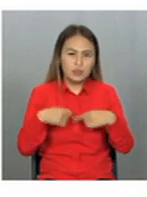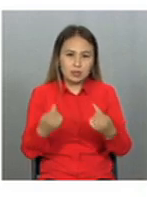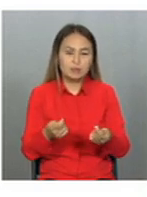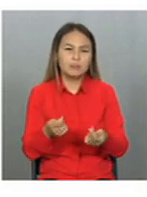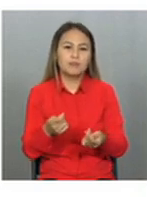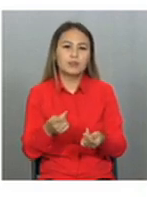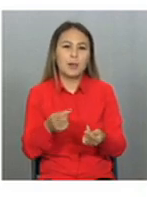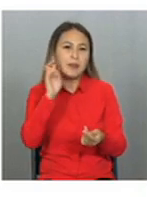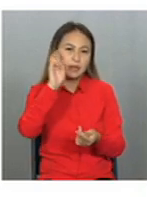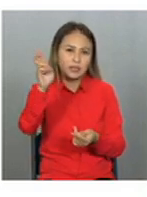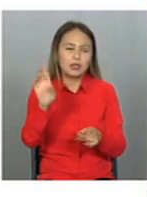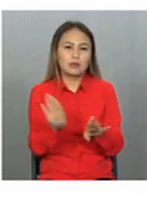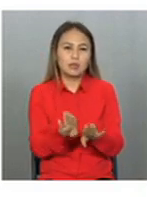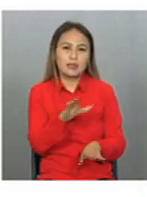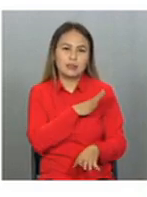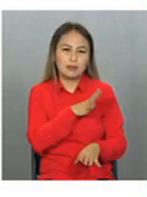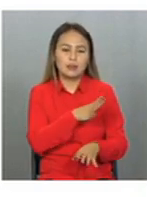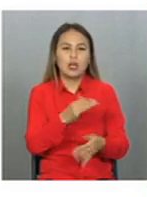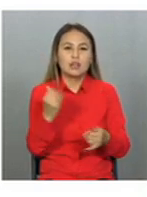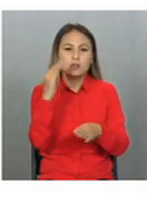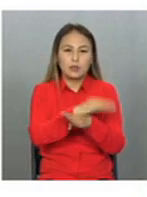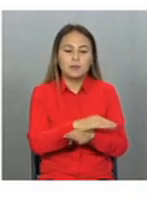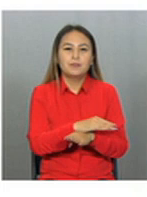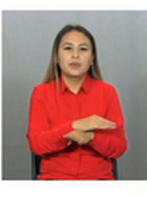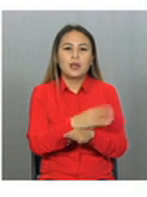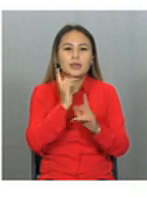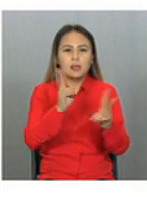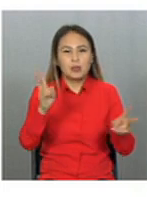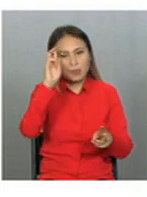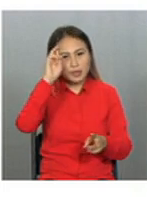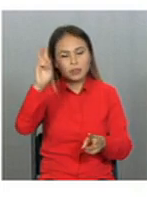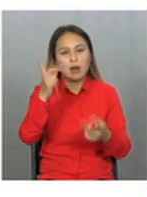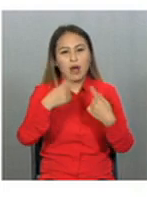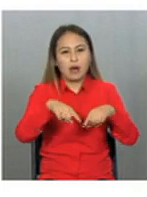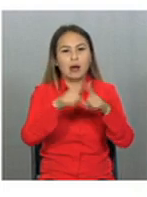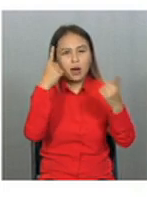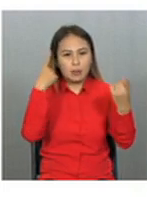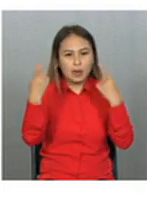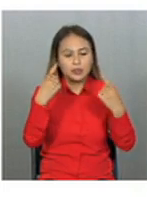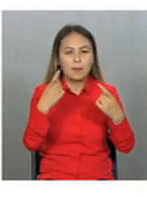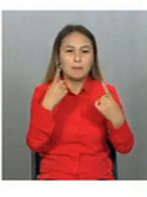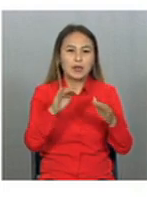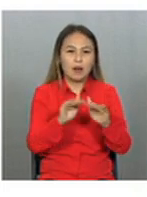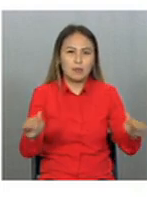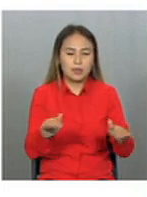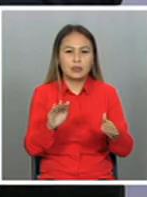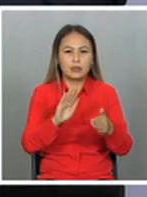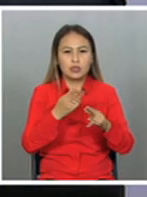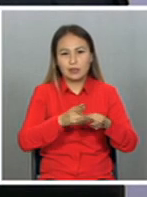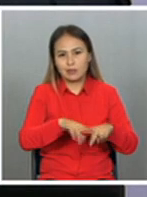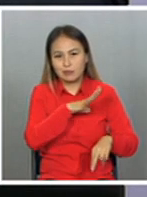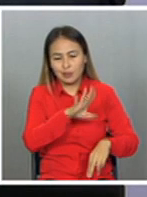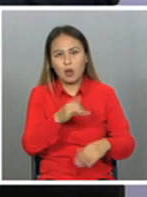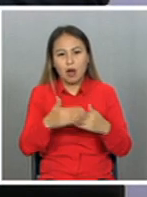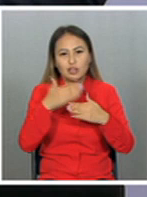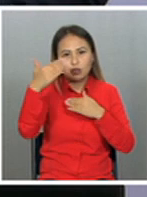жататын мемлекеттерде кездеседі. Міне сондықтан кейбір мемлекеттердің ақпараты бір қалыпта кездеспегендіктен